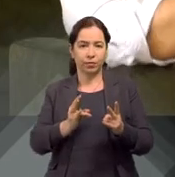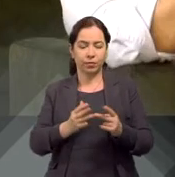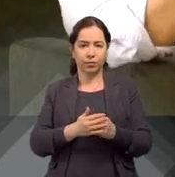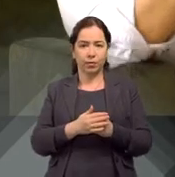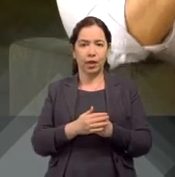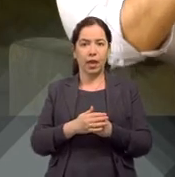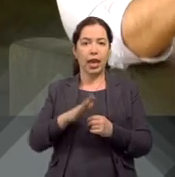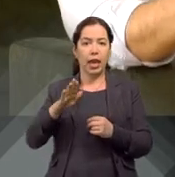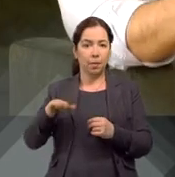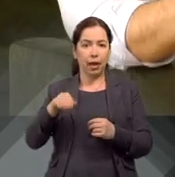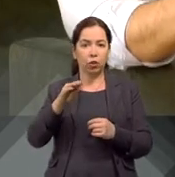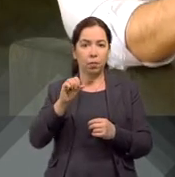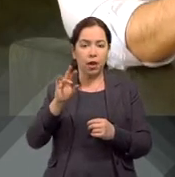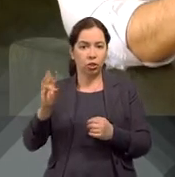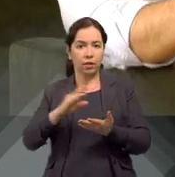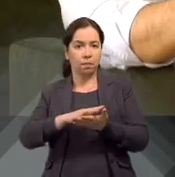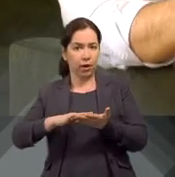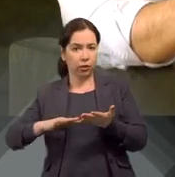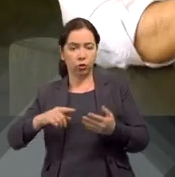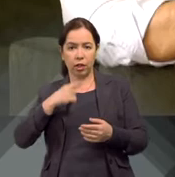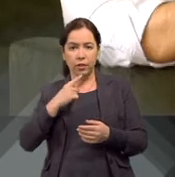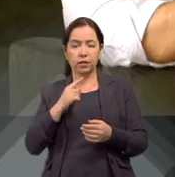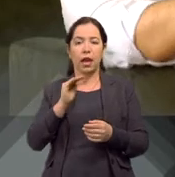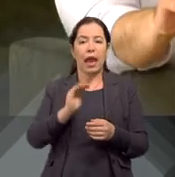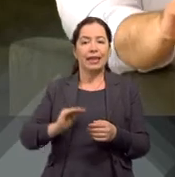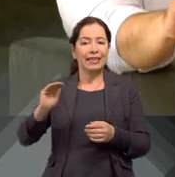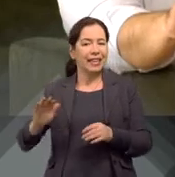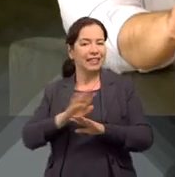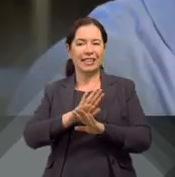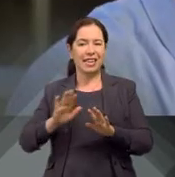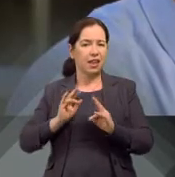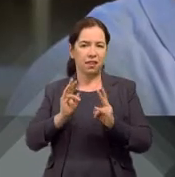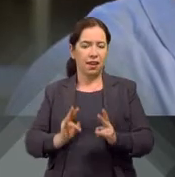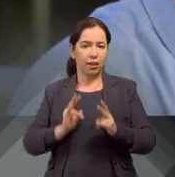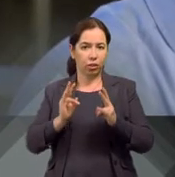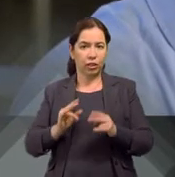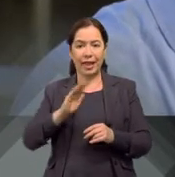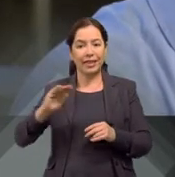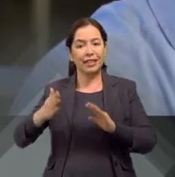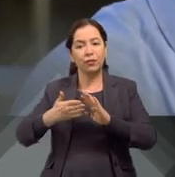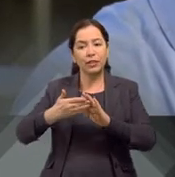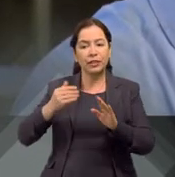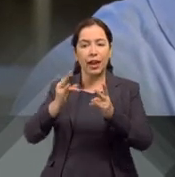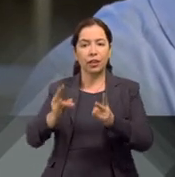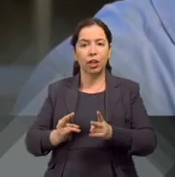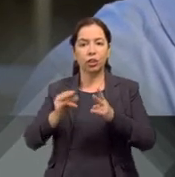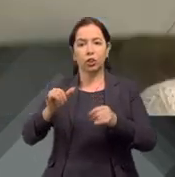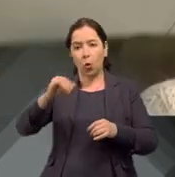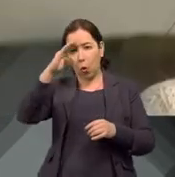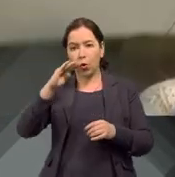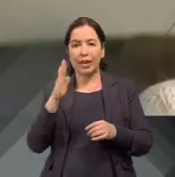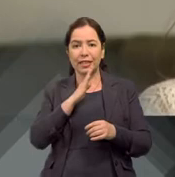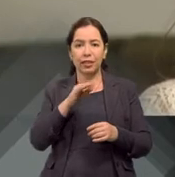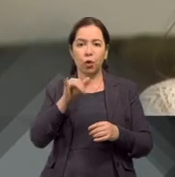И потом он развивал эту мысль. Он говорил, что дети не нежные. Они вызывают нежность у родителей, у